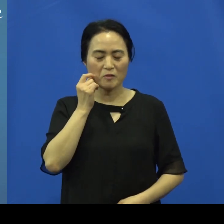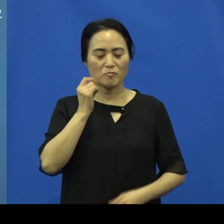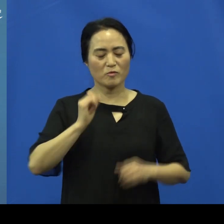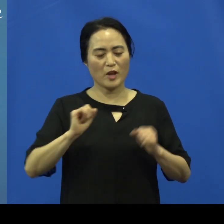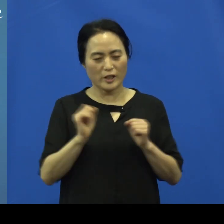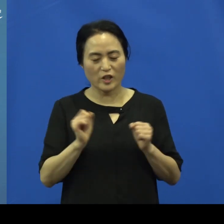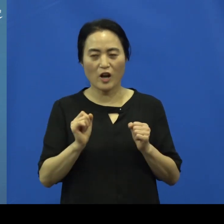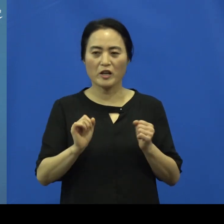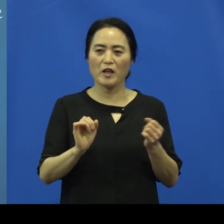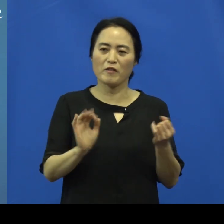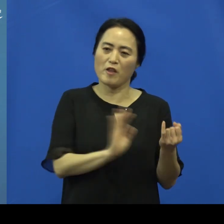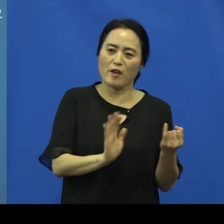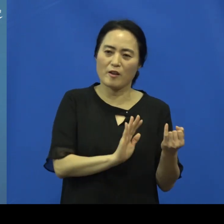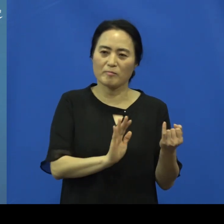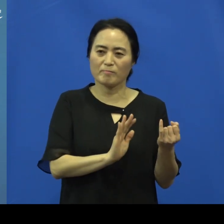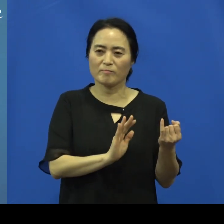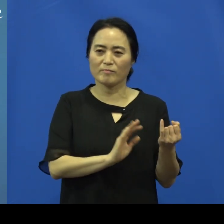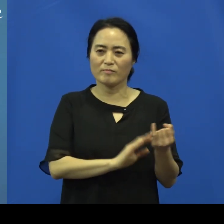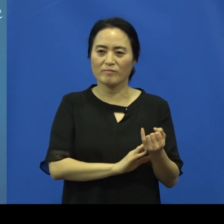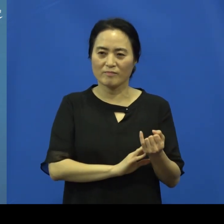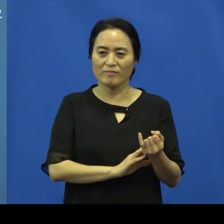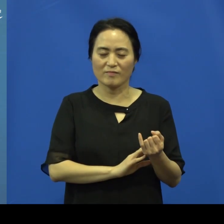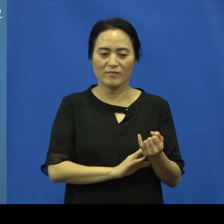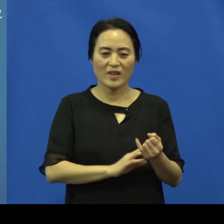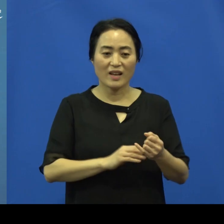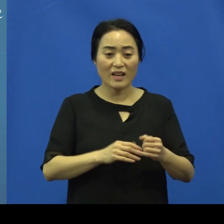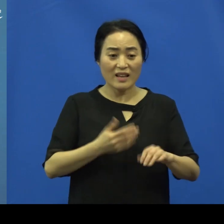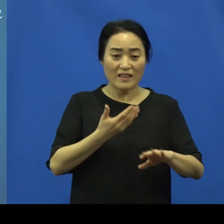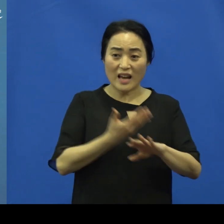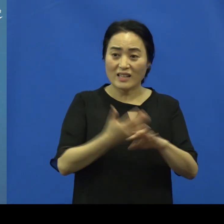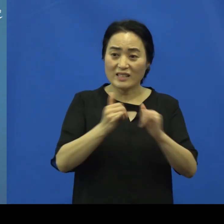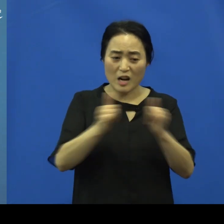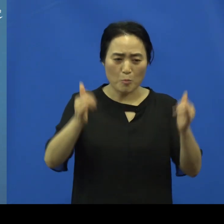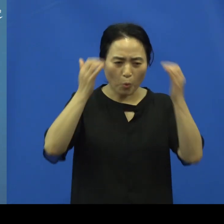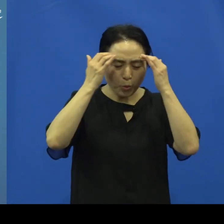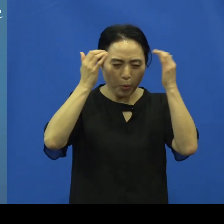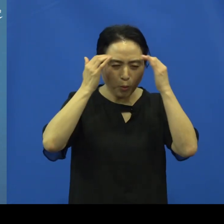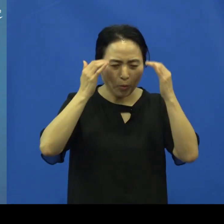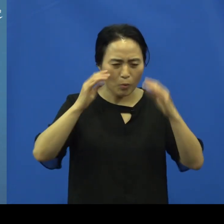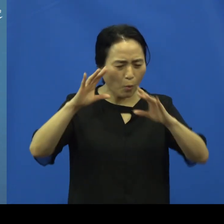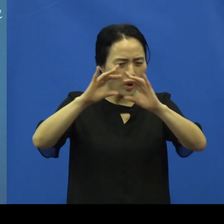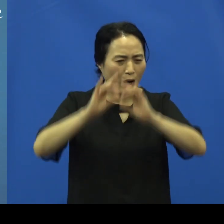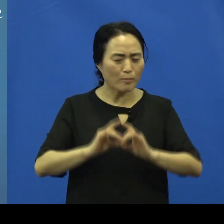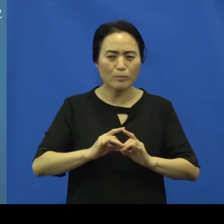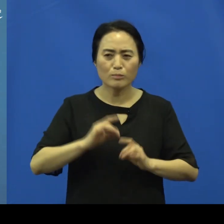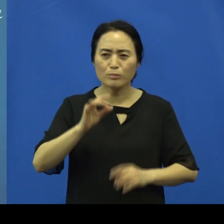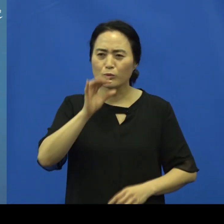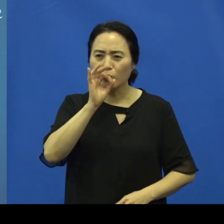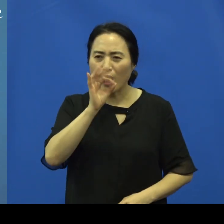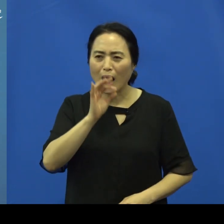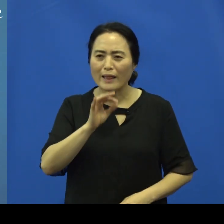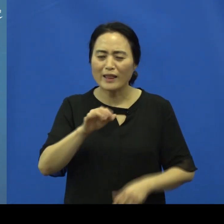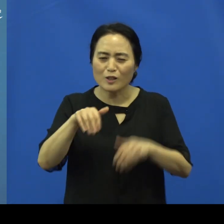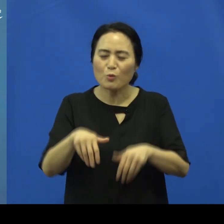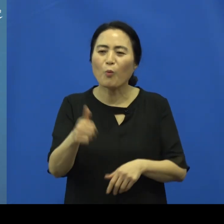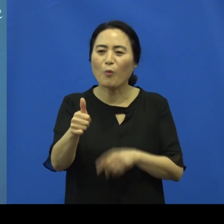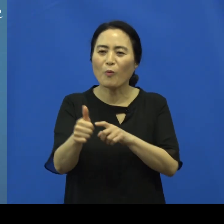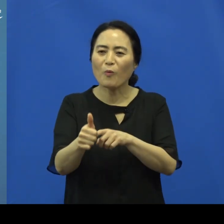예. 타인의 고통에 대해서 무심하게 대하는 게하시의 모습이 나오고, 이 게하시는 또 다른 이야기에서도